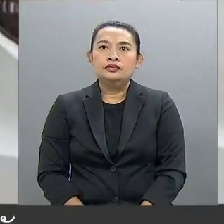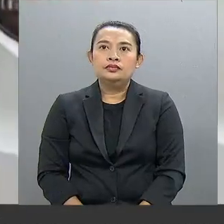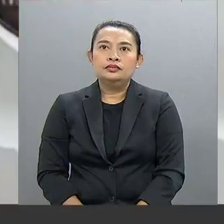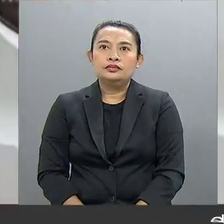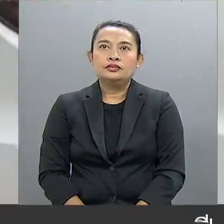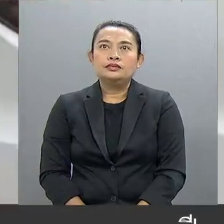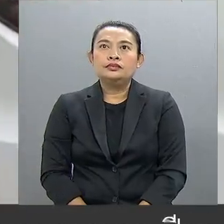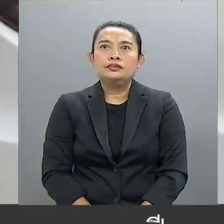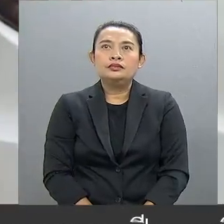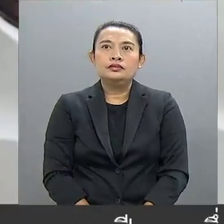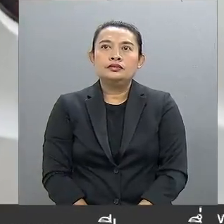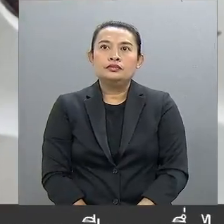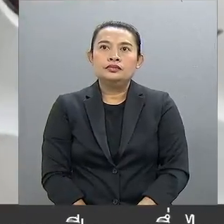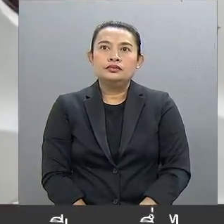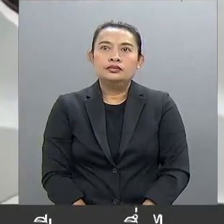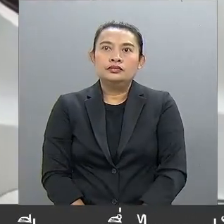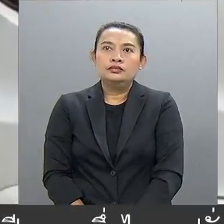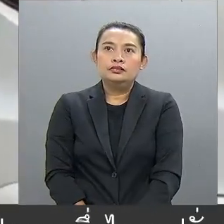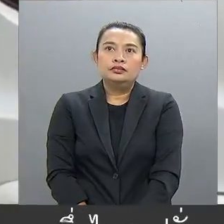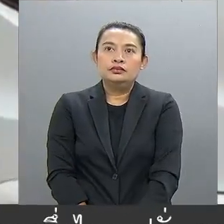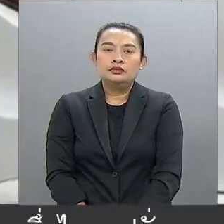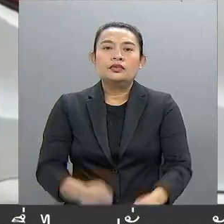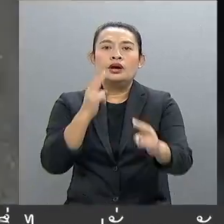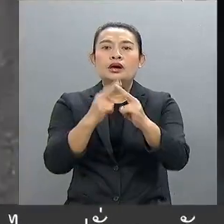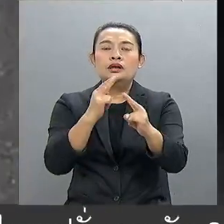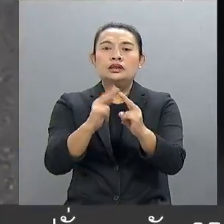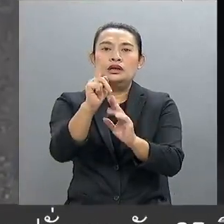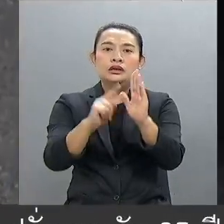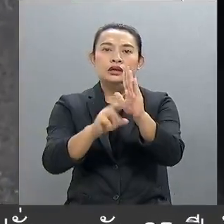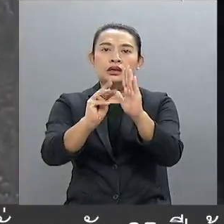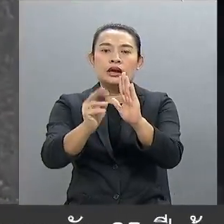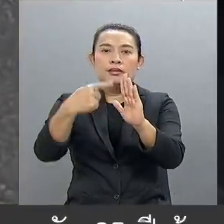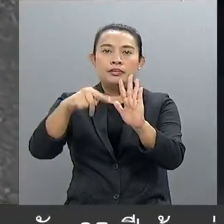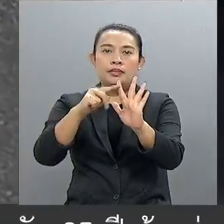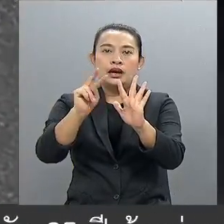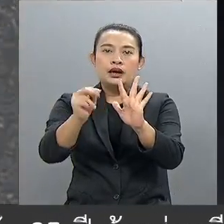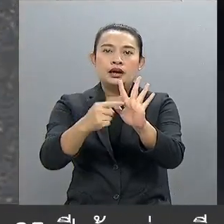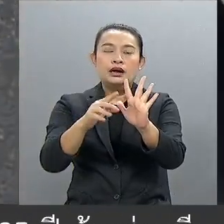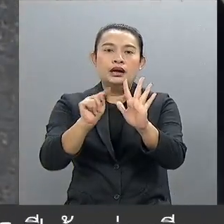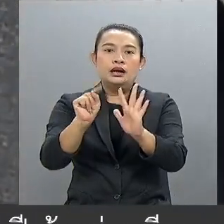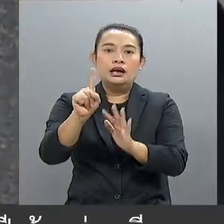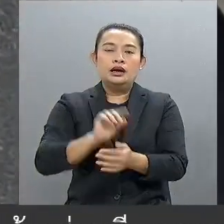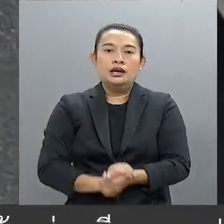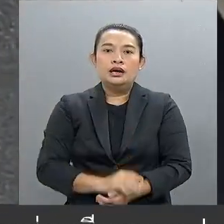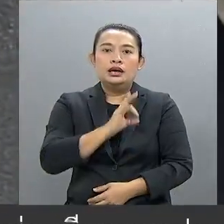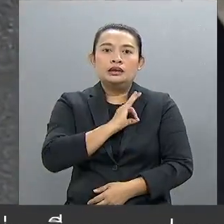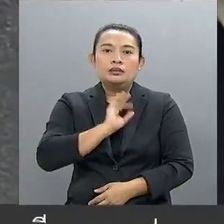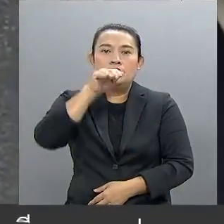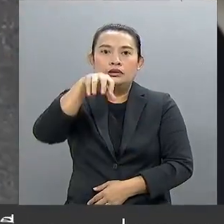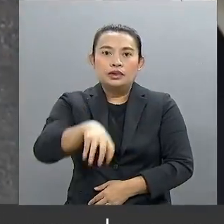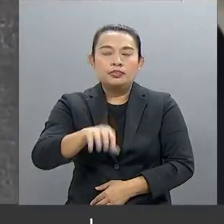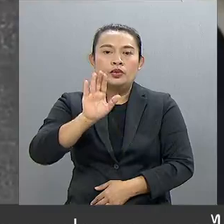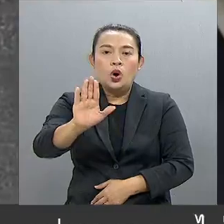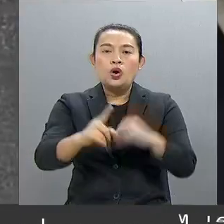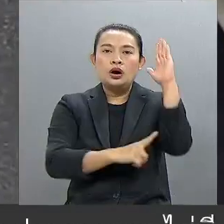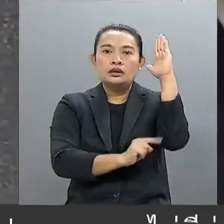ทีมข่าวได้รับเรื่องร้องเรียนจากนายกัมปนาทอินทองมาค่ะสมาชิกสภาเทศบาลนครตรังเมื่อค่ำวานนี้คือมีนางสาวบีค่ะเ